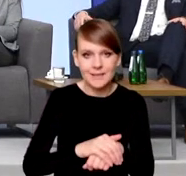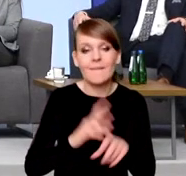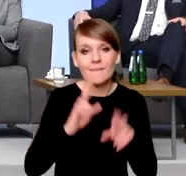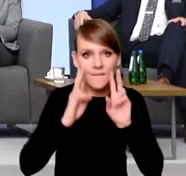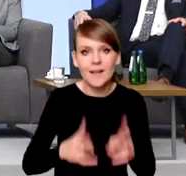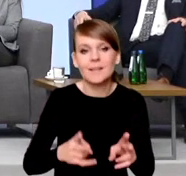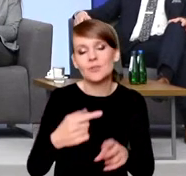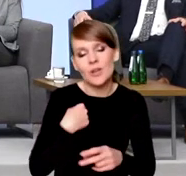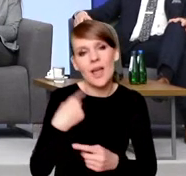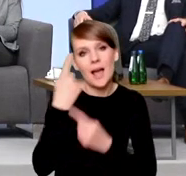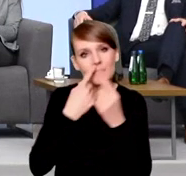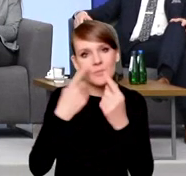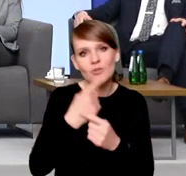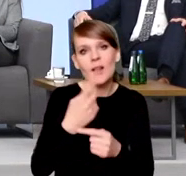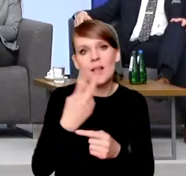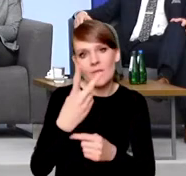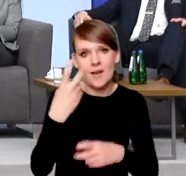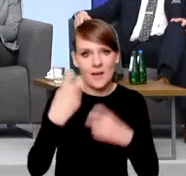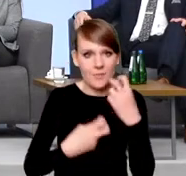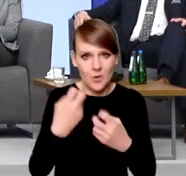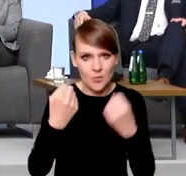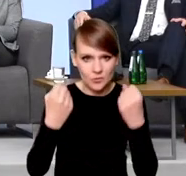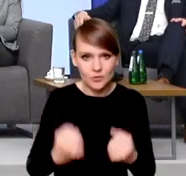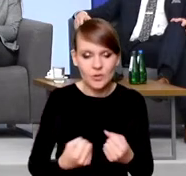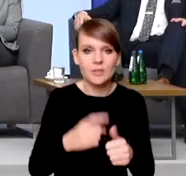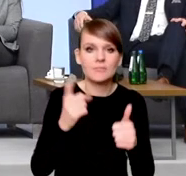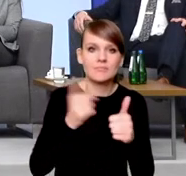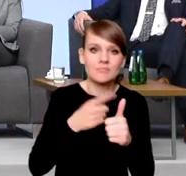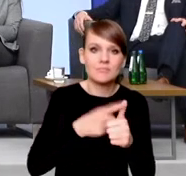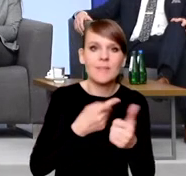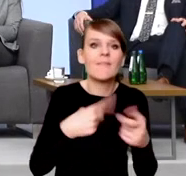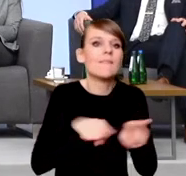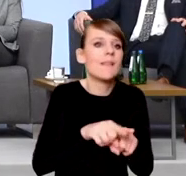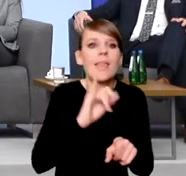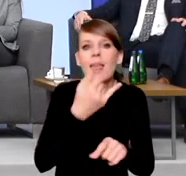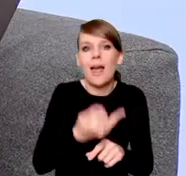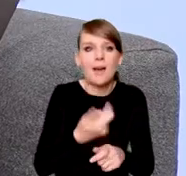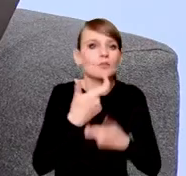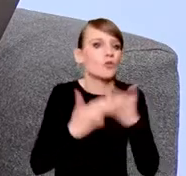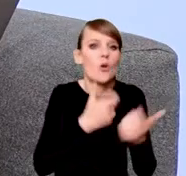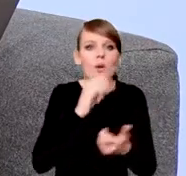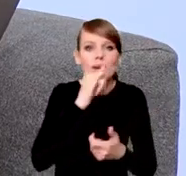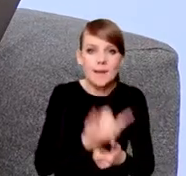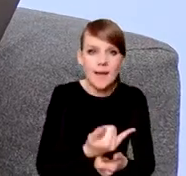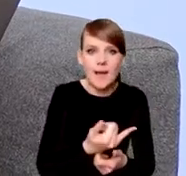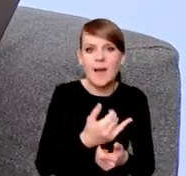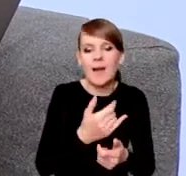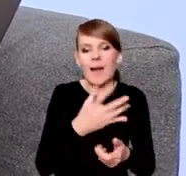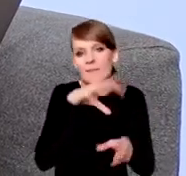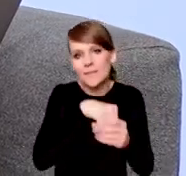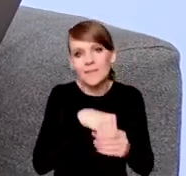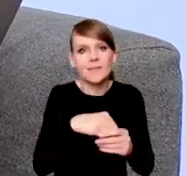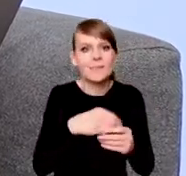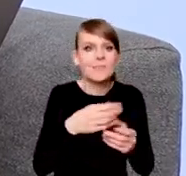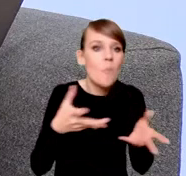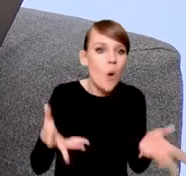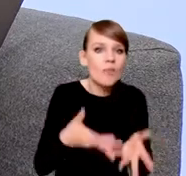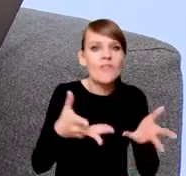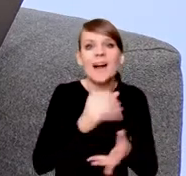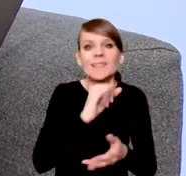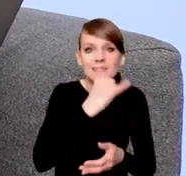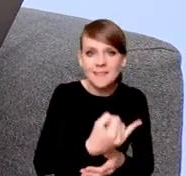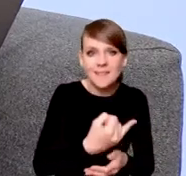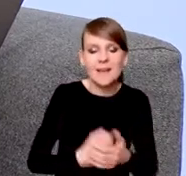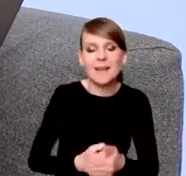wyzwania. Drugie wyzwanie to jest ta aplikacyjność, czyli jak to zrobić, czyli łączy się to z tym, jak motywować. Ale jednak z